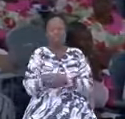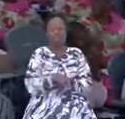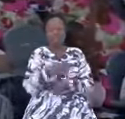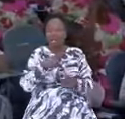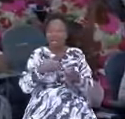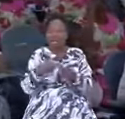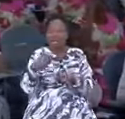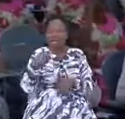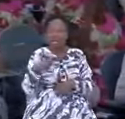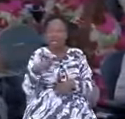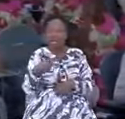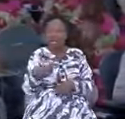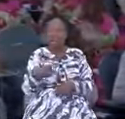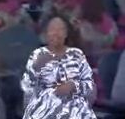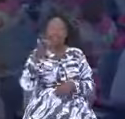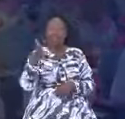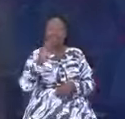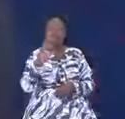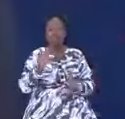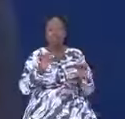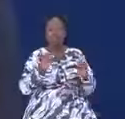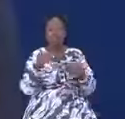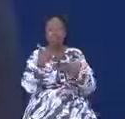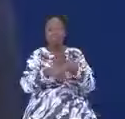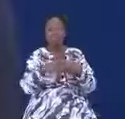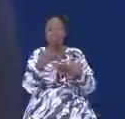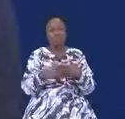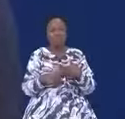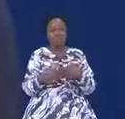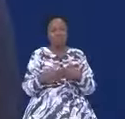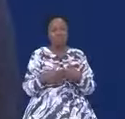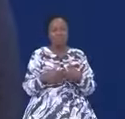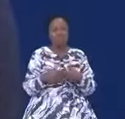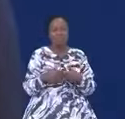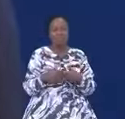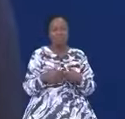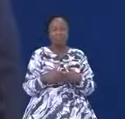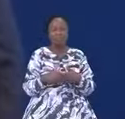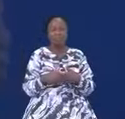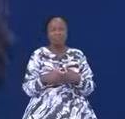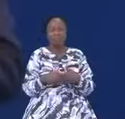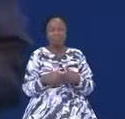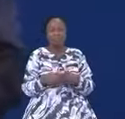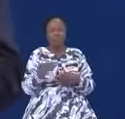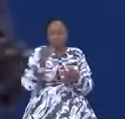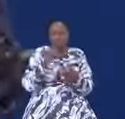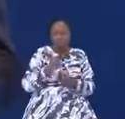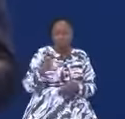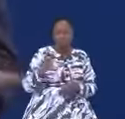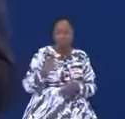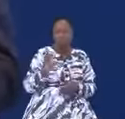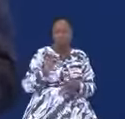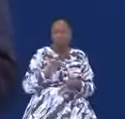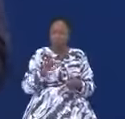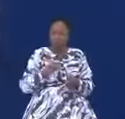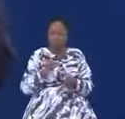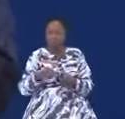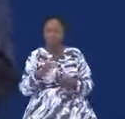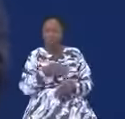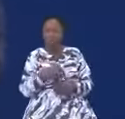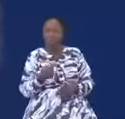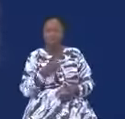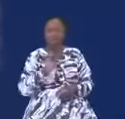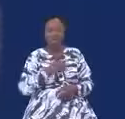et ils ont dit ici pourquoi l'avez vous fait remonter au 10 pour que nous mourions dans le désert il n'ya point de pain il n'y a point d'eau une autre